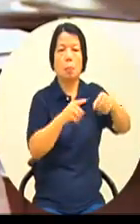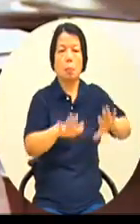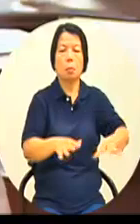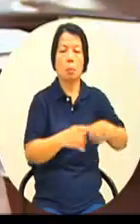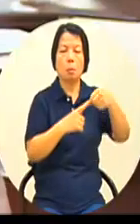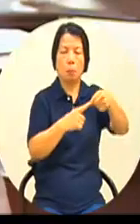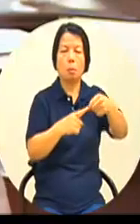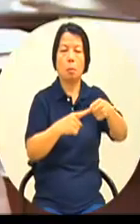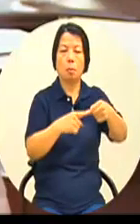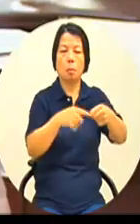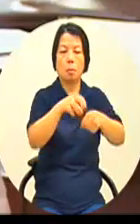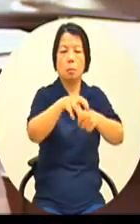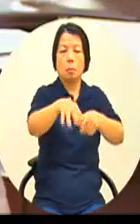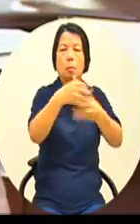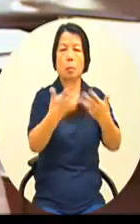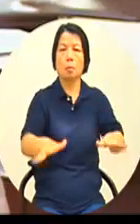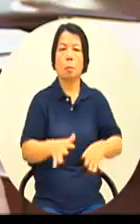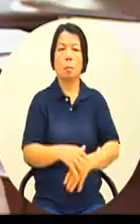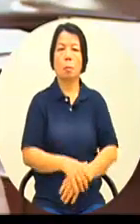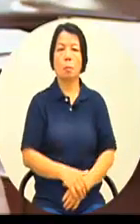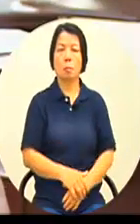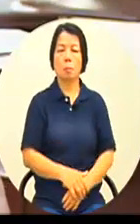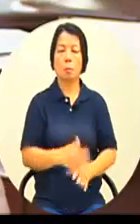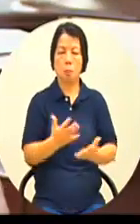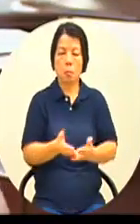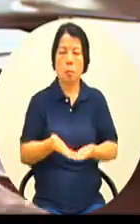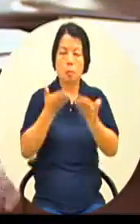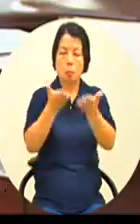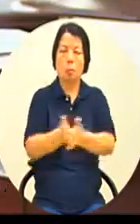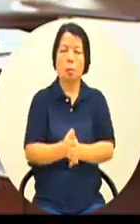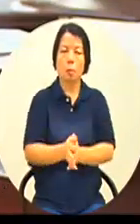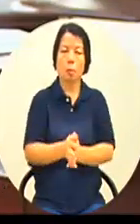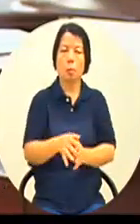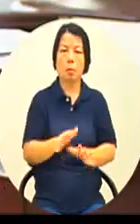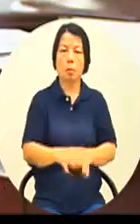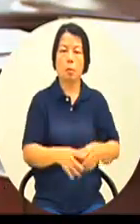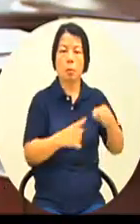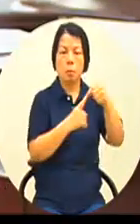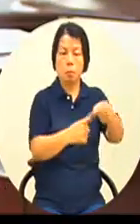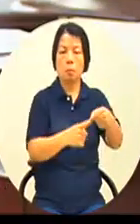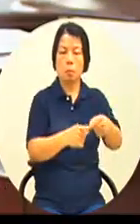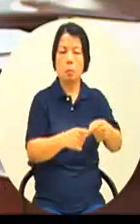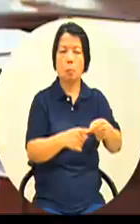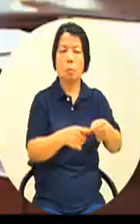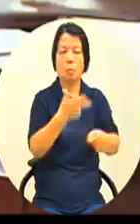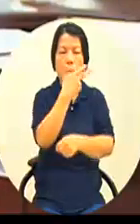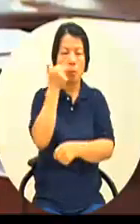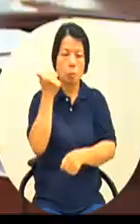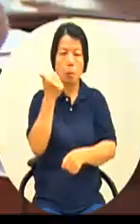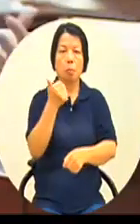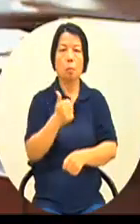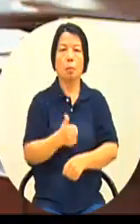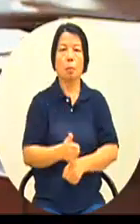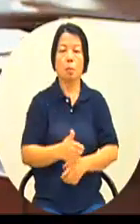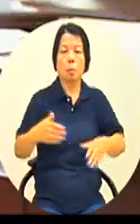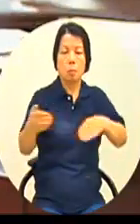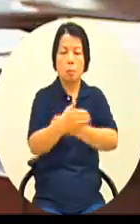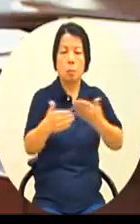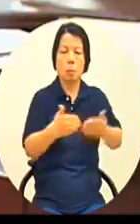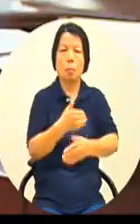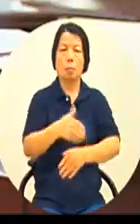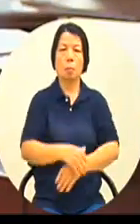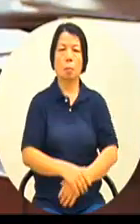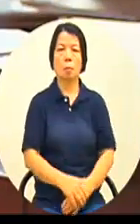站坐哦，咱公司的对不对啊？提供的大众运输的这个轻便的这个大